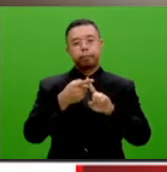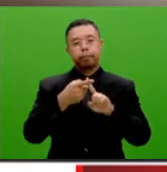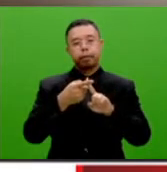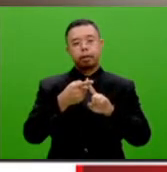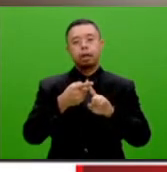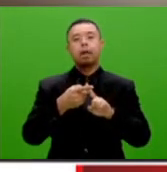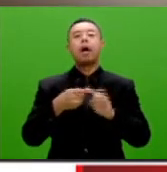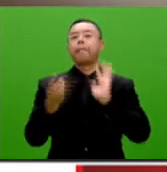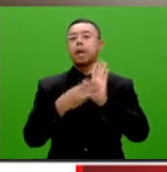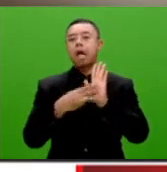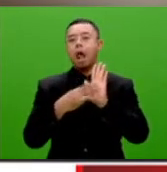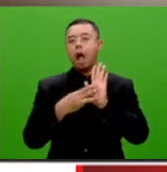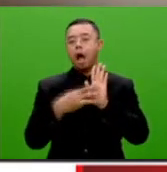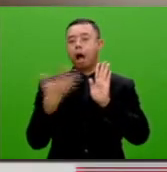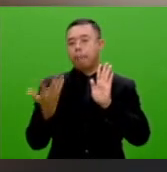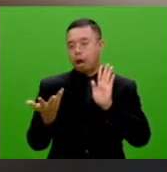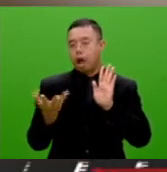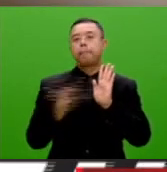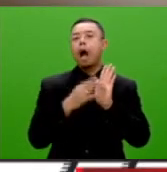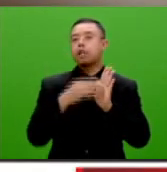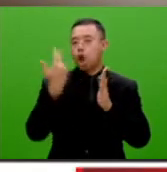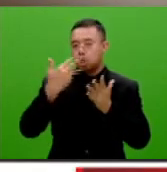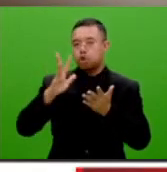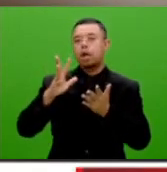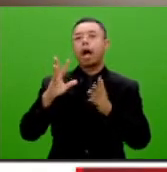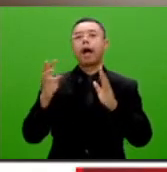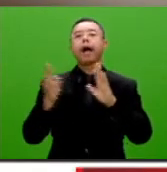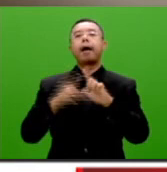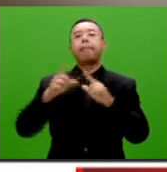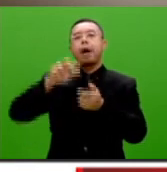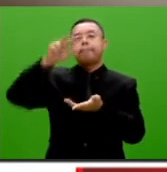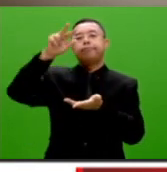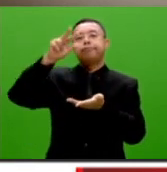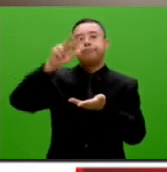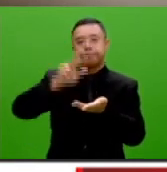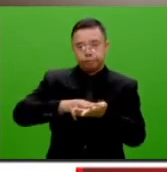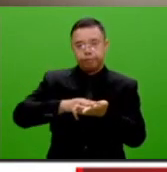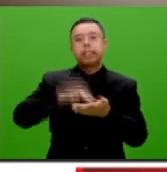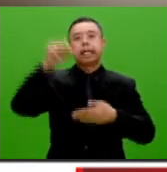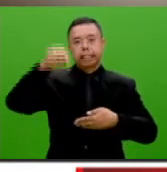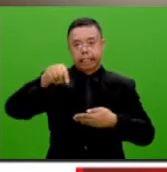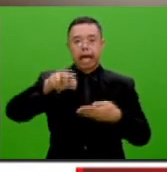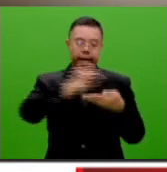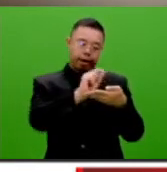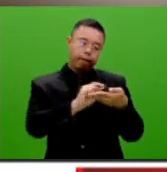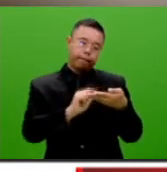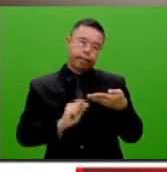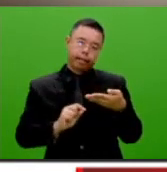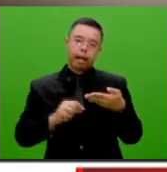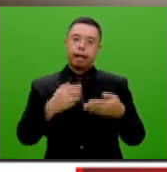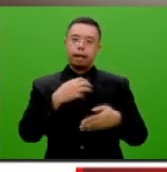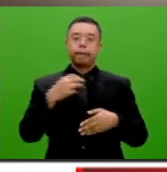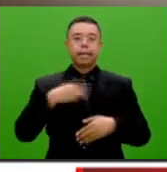status perkara telah diputus sedang dalam proses limitasi oleh majelis. Tanggal